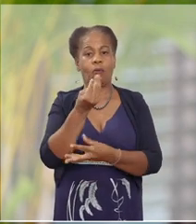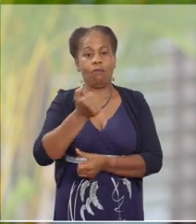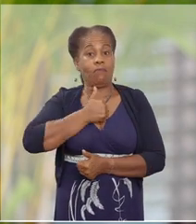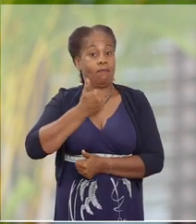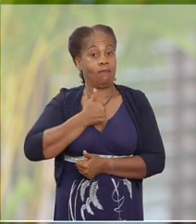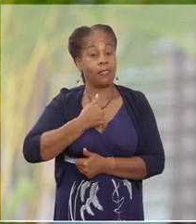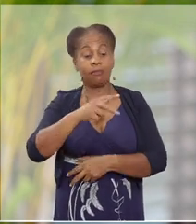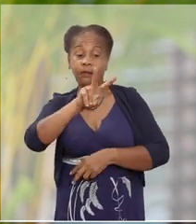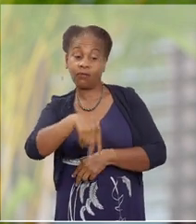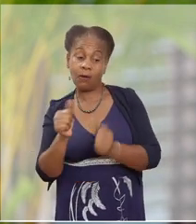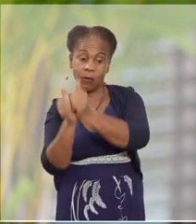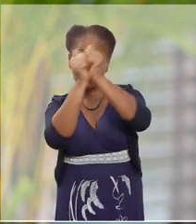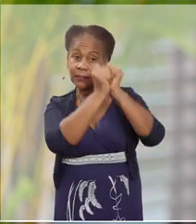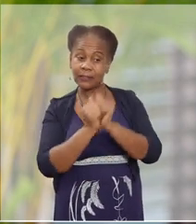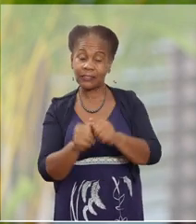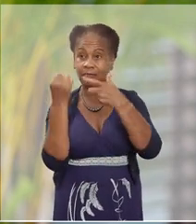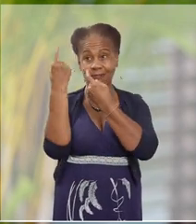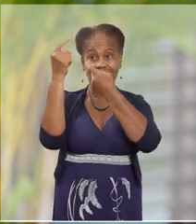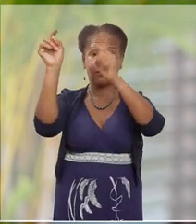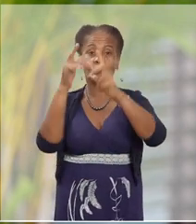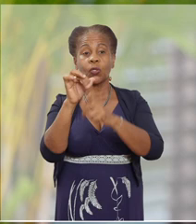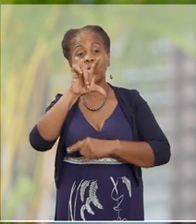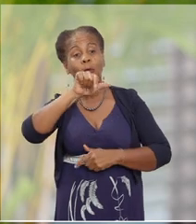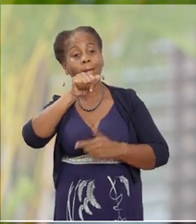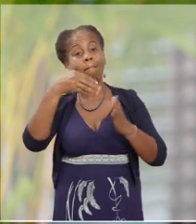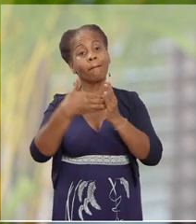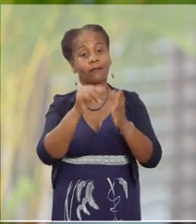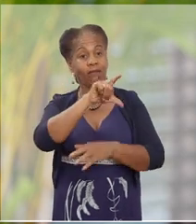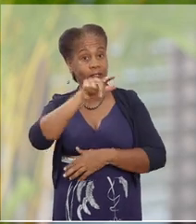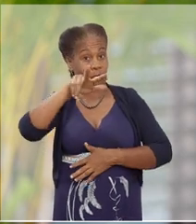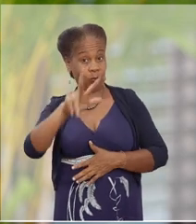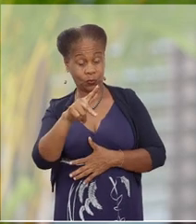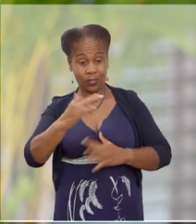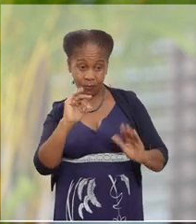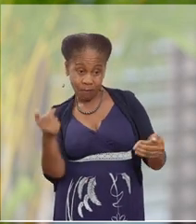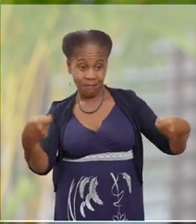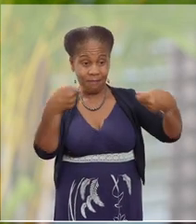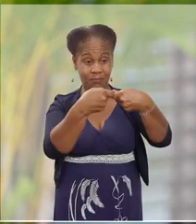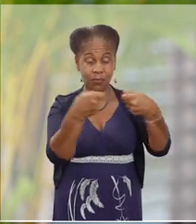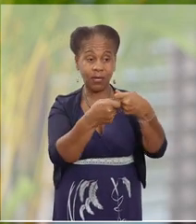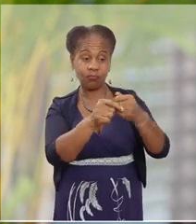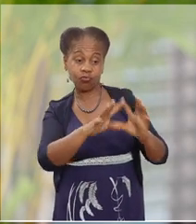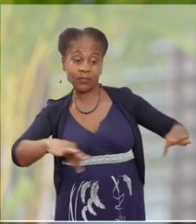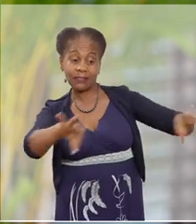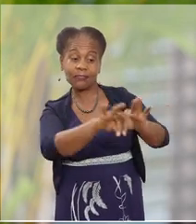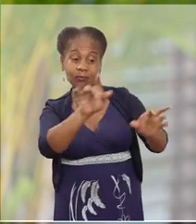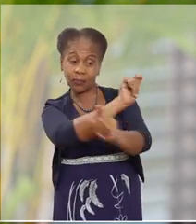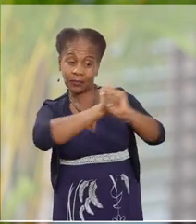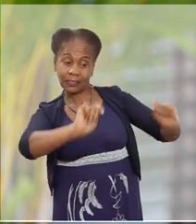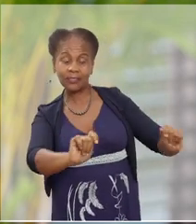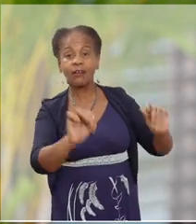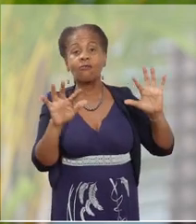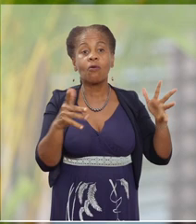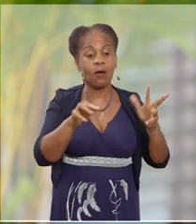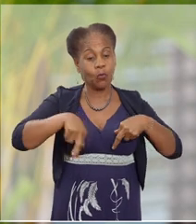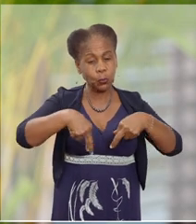agissons pour que 2023 soit l'année de l'aménagement du territoire respectueux de l'environnement avec